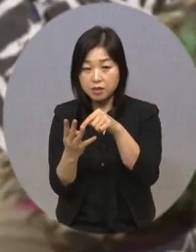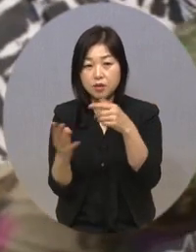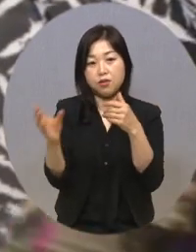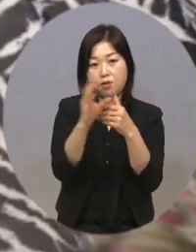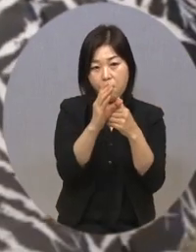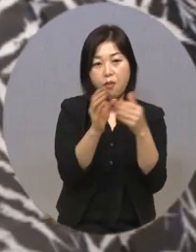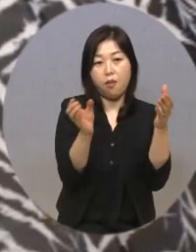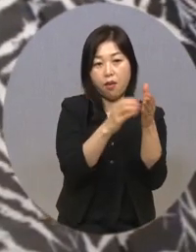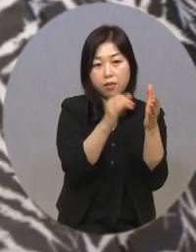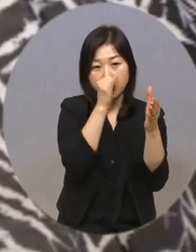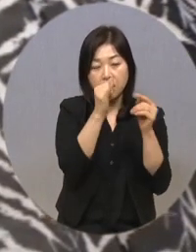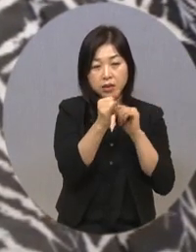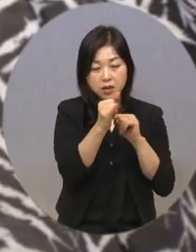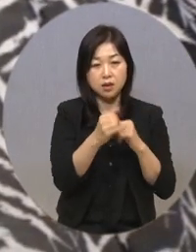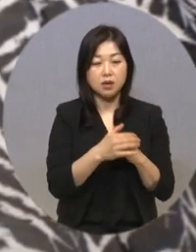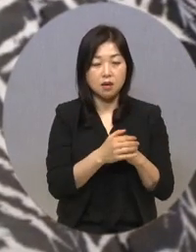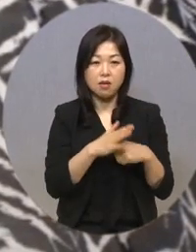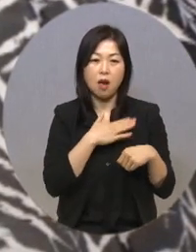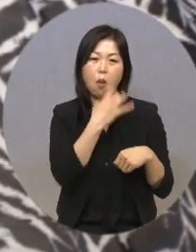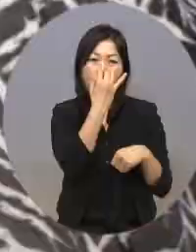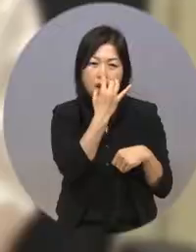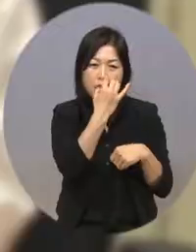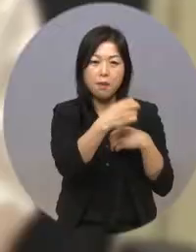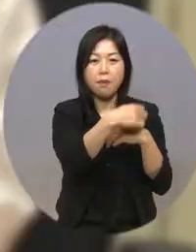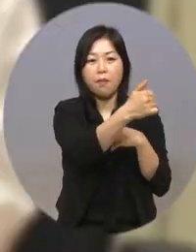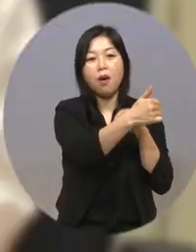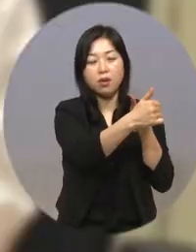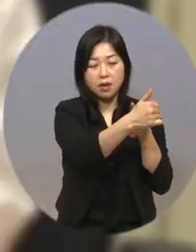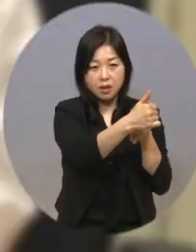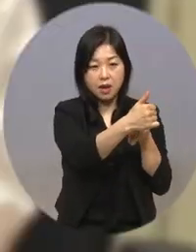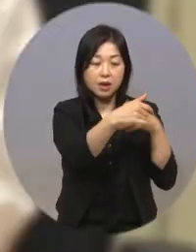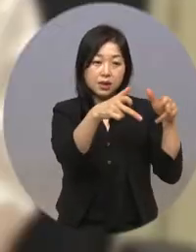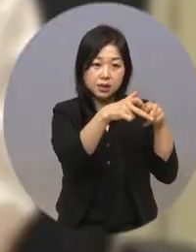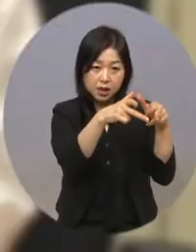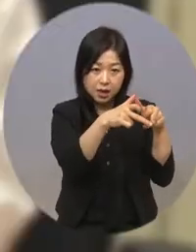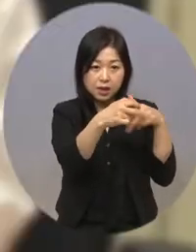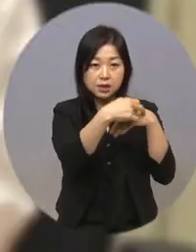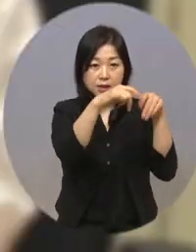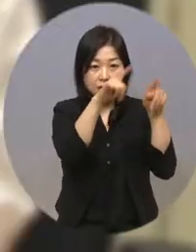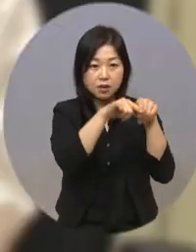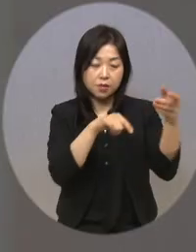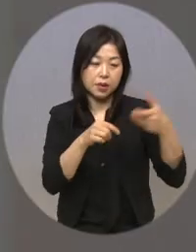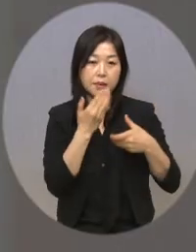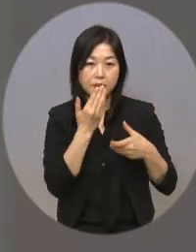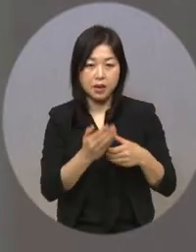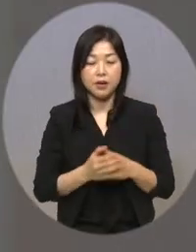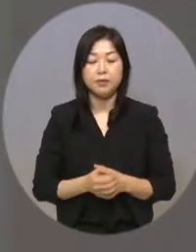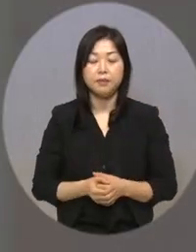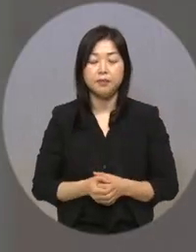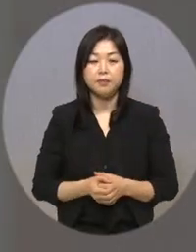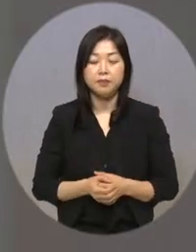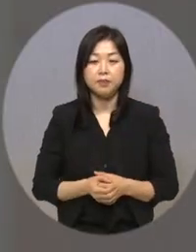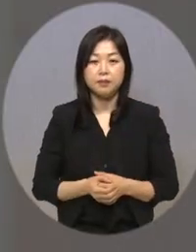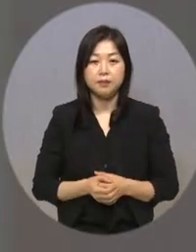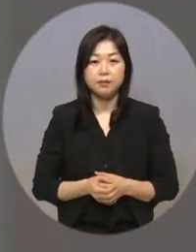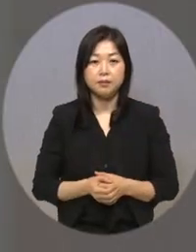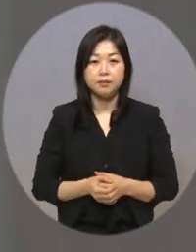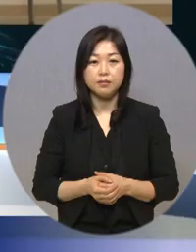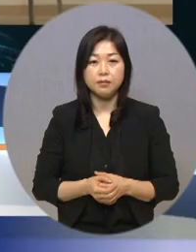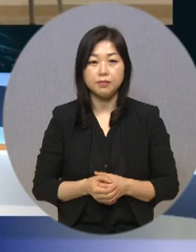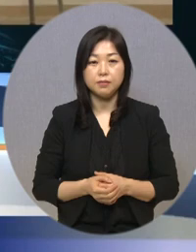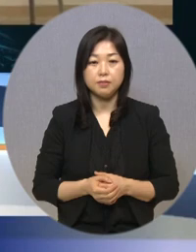추가해 주치의에게 바로 장애 심사용 진단서를 발급받을 수 있게 됐습니다. 복지TV 뉴스